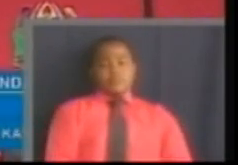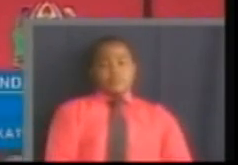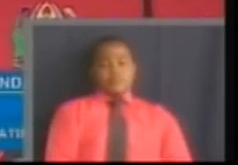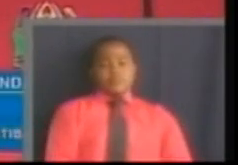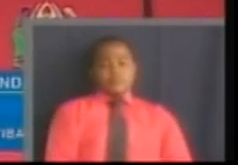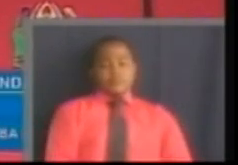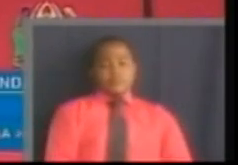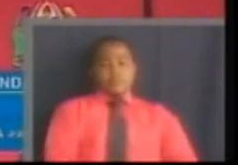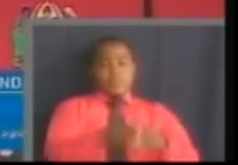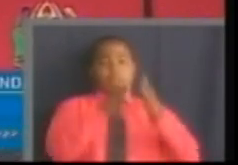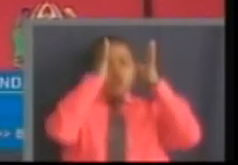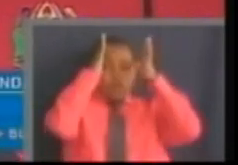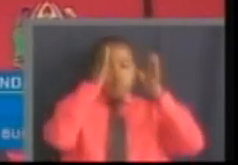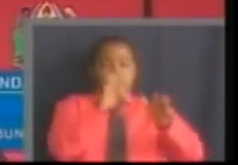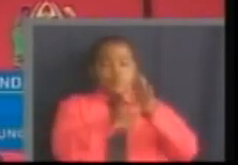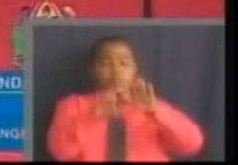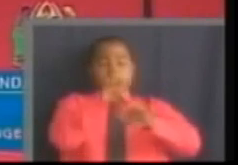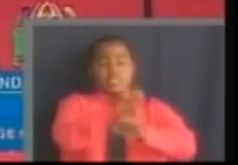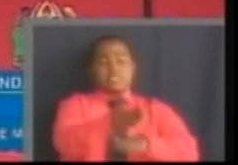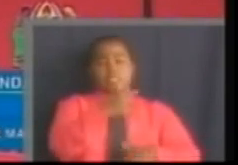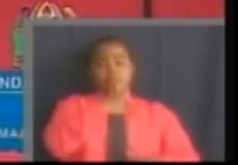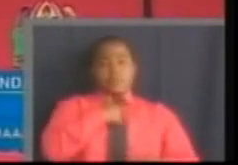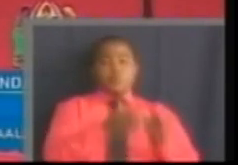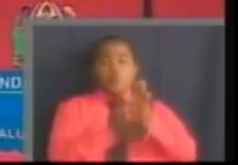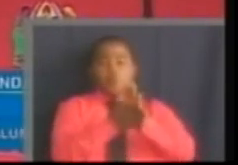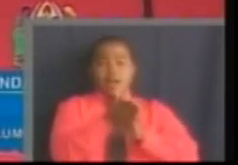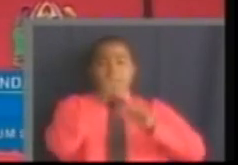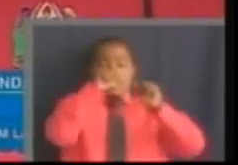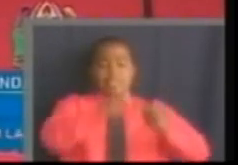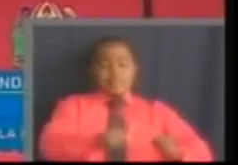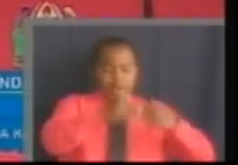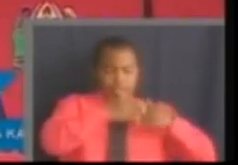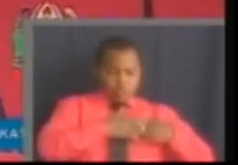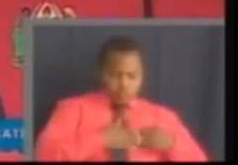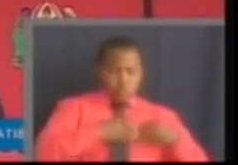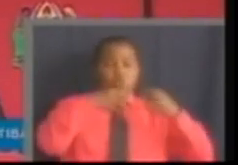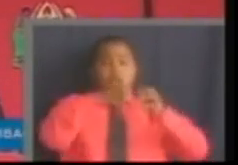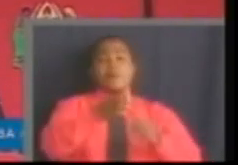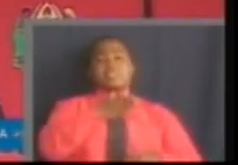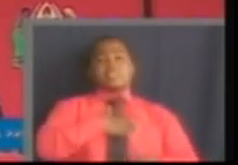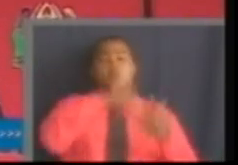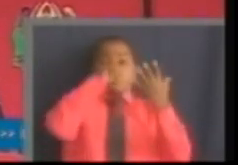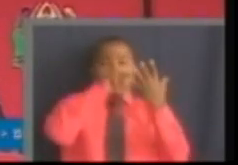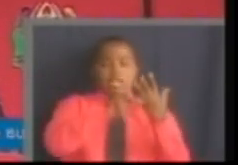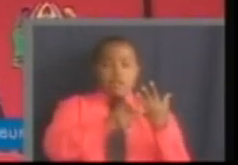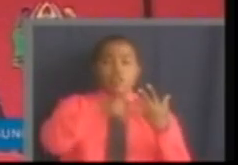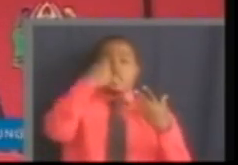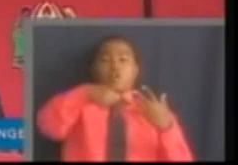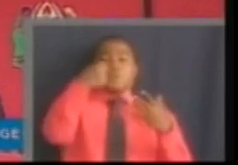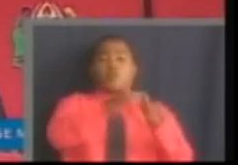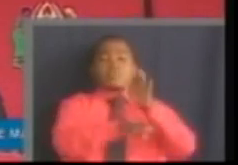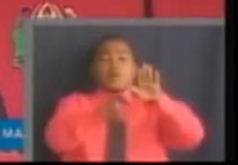Mheshimiwa mwenyekiti, nitakuwa sina fadhila nikishukuru kamati yangu namba 5 na kumpongeza mwenyekiti wangu na makamu mwenyekiti namba